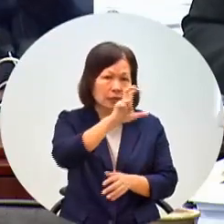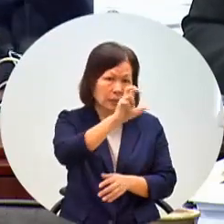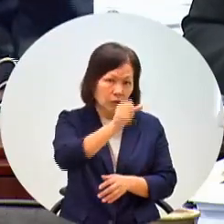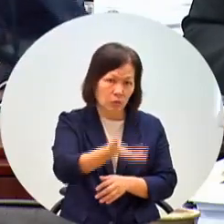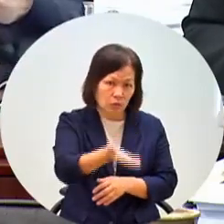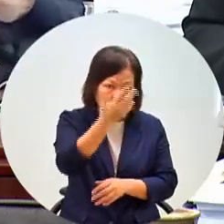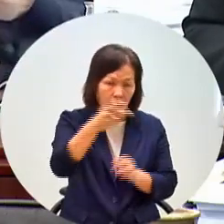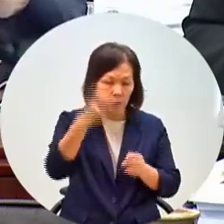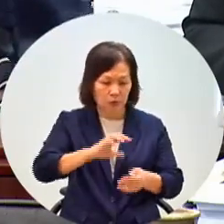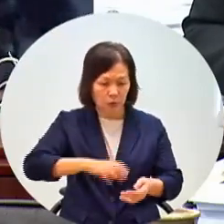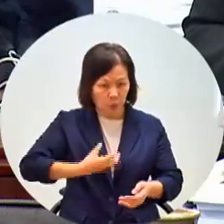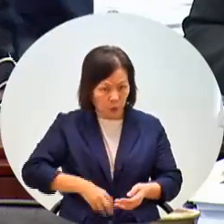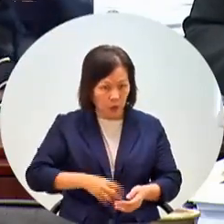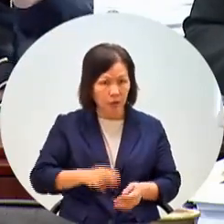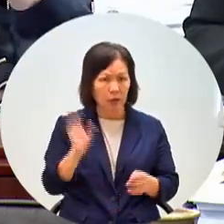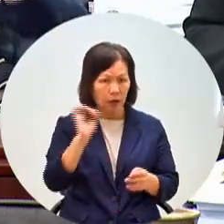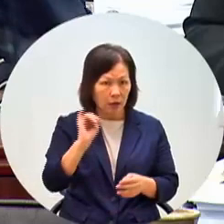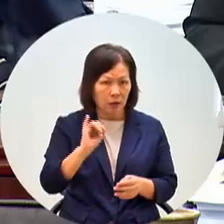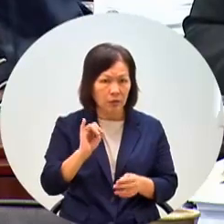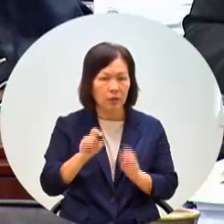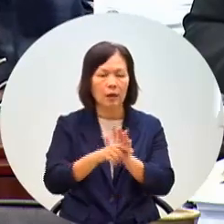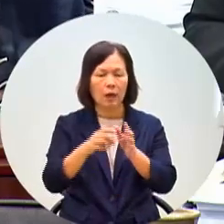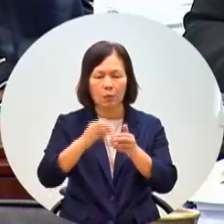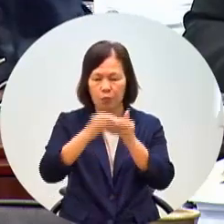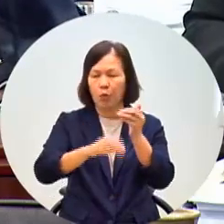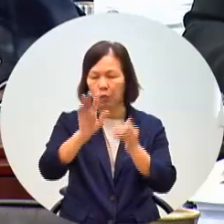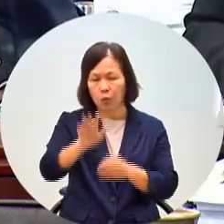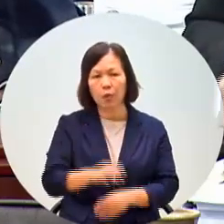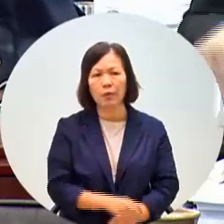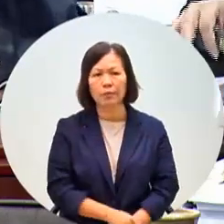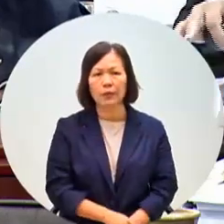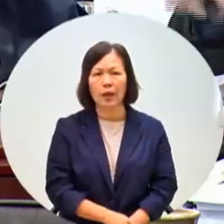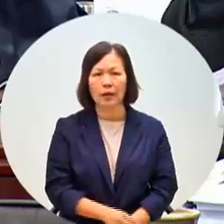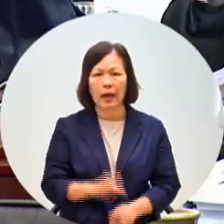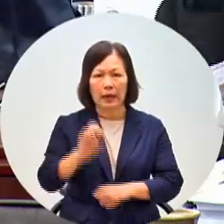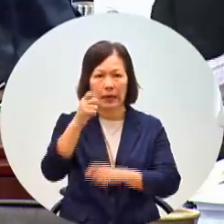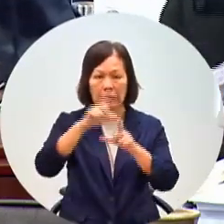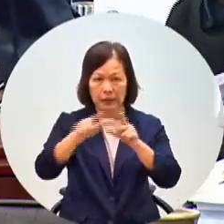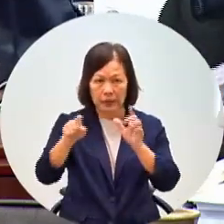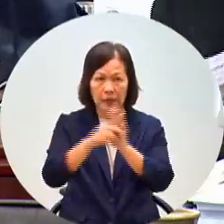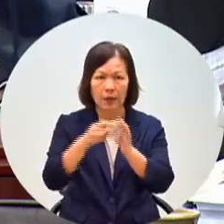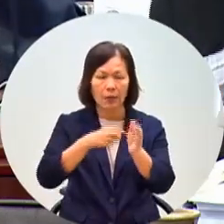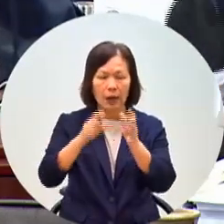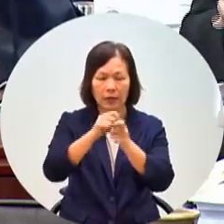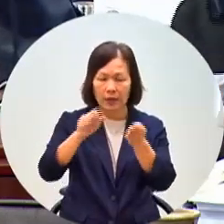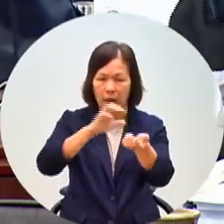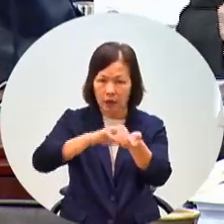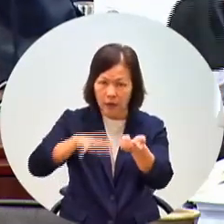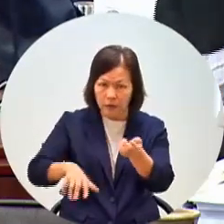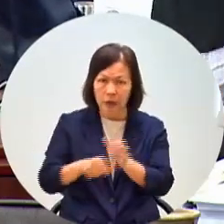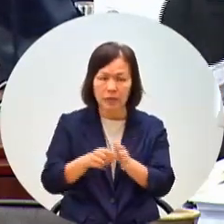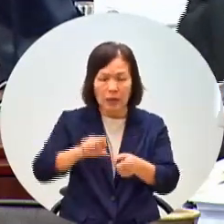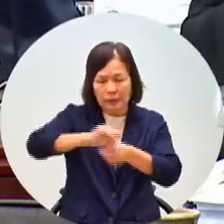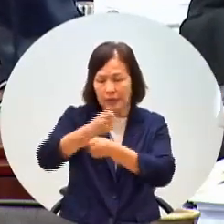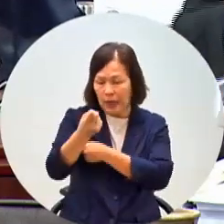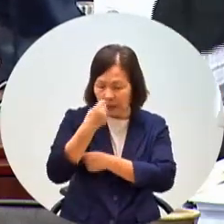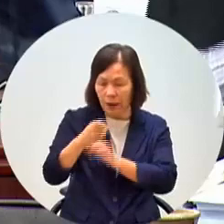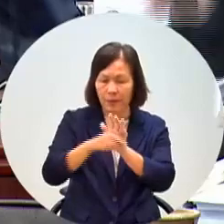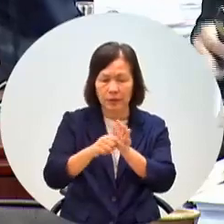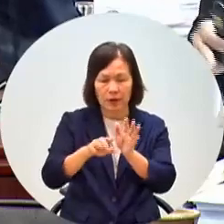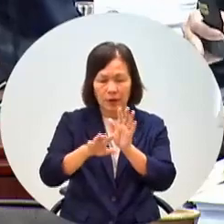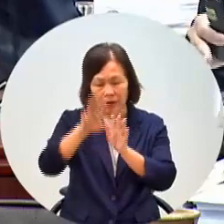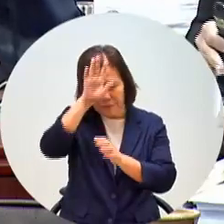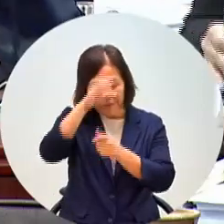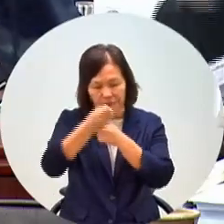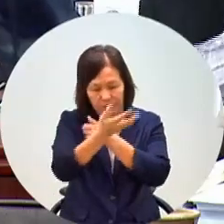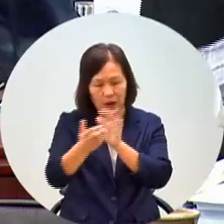或者是怀孕的妇女，有设定的条件，那是由义大 没有那个是长庚加强版的防疫旅馆跟集检所，那